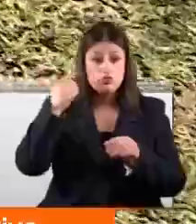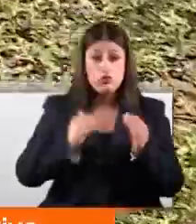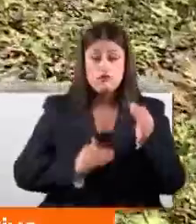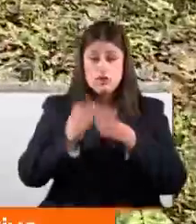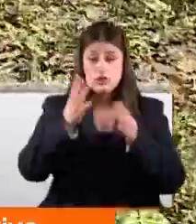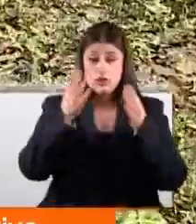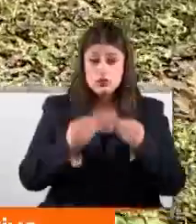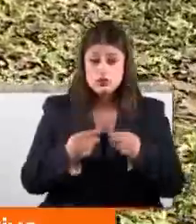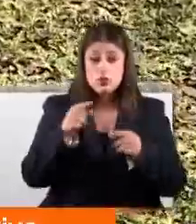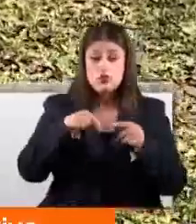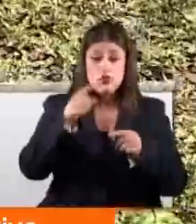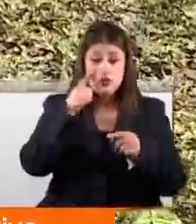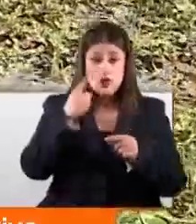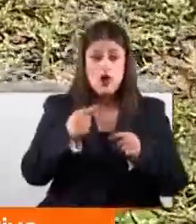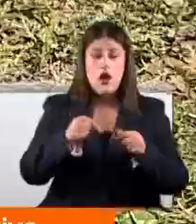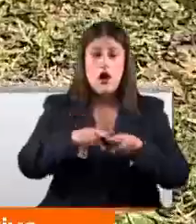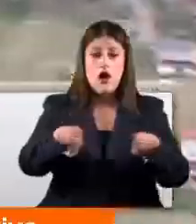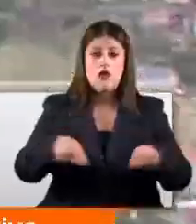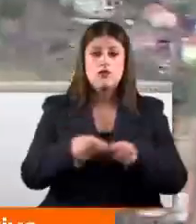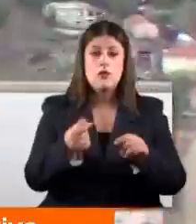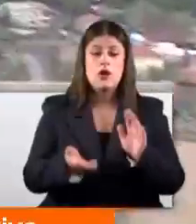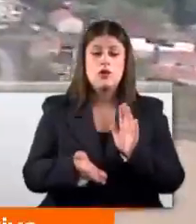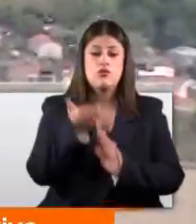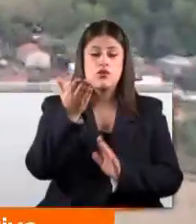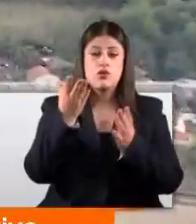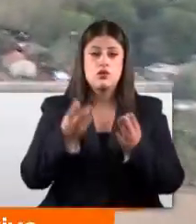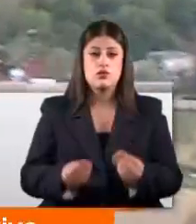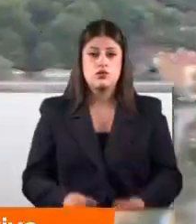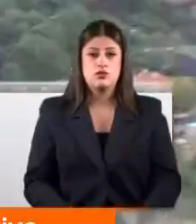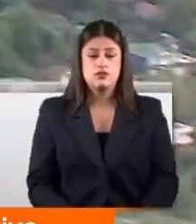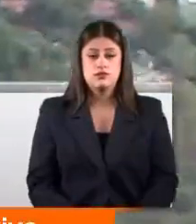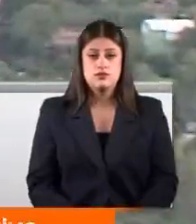defa artış arsa fiyatlarına geldi.